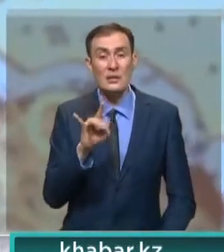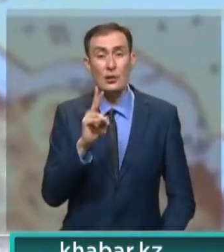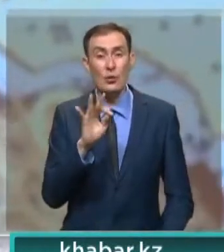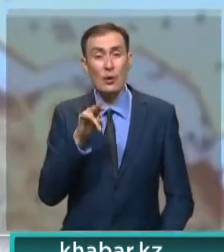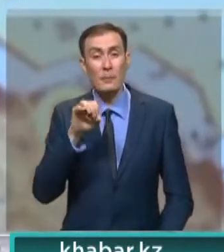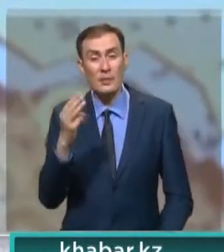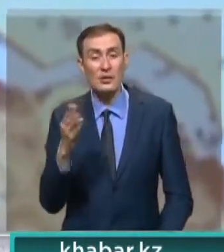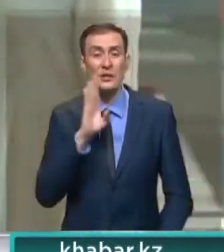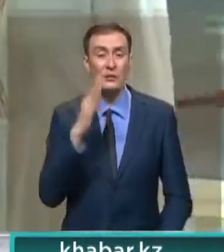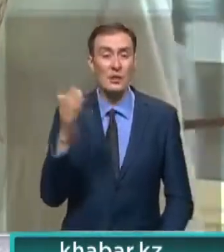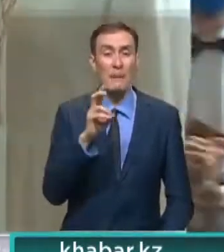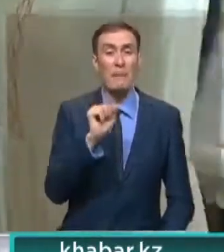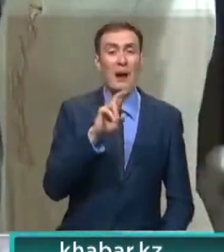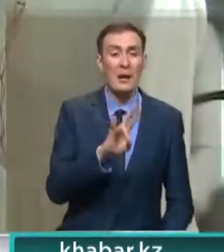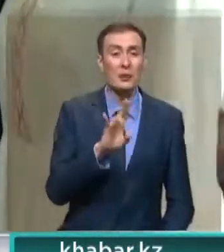Сулу.